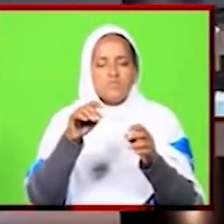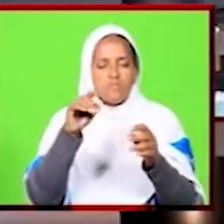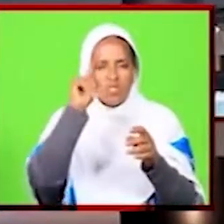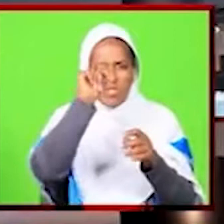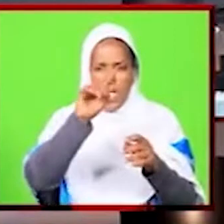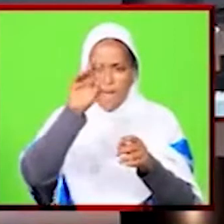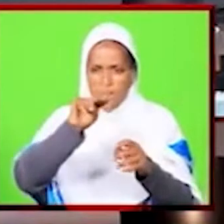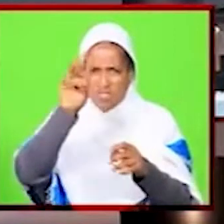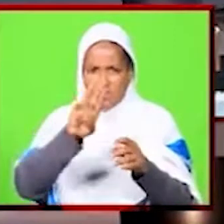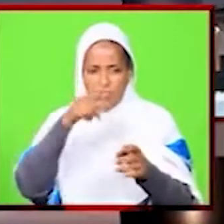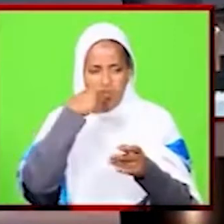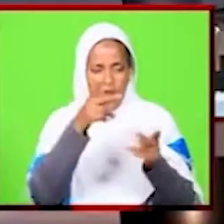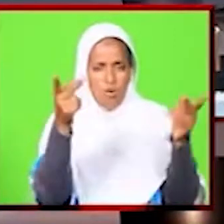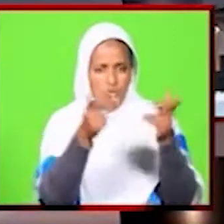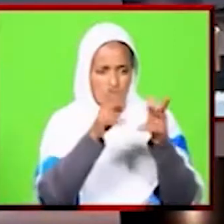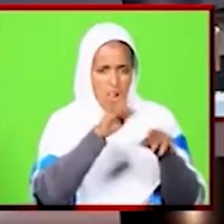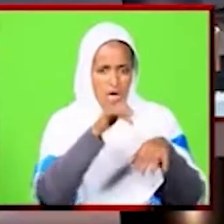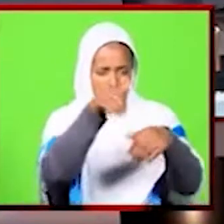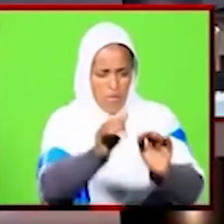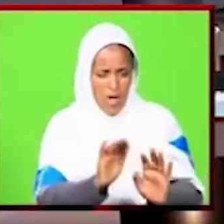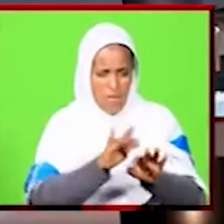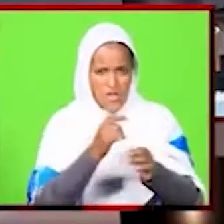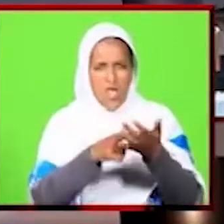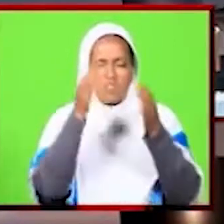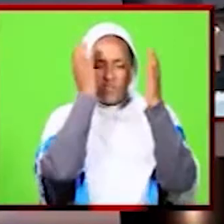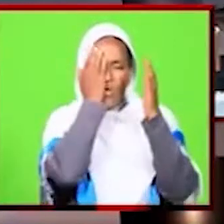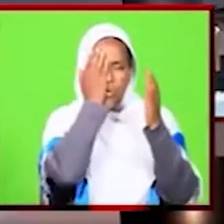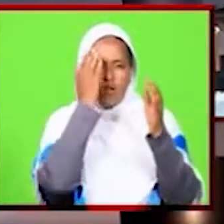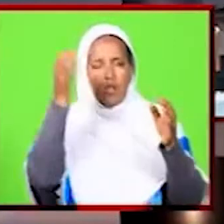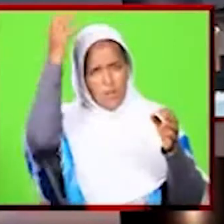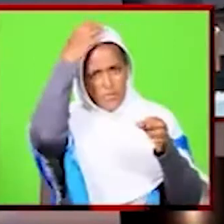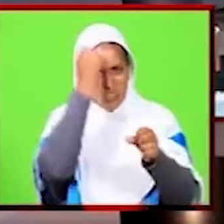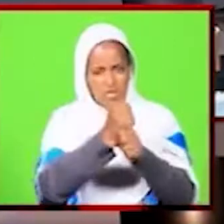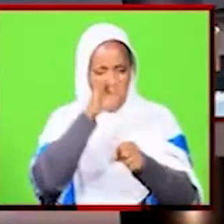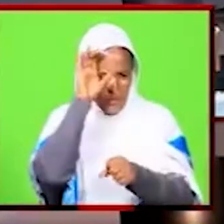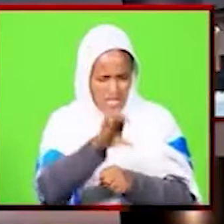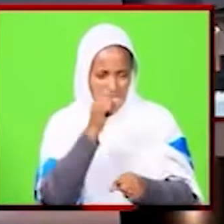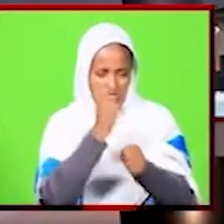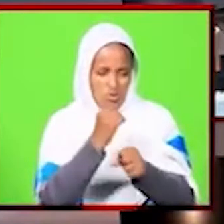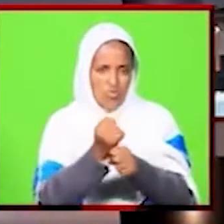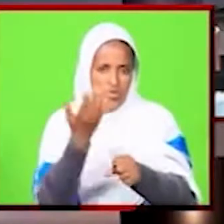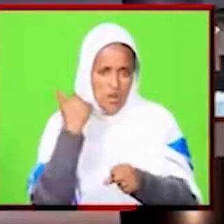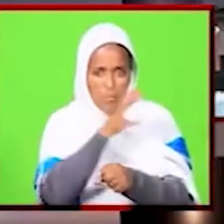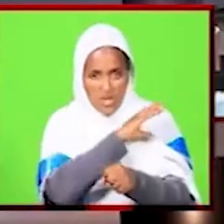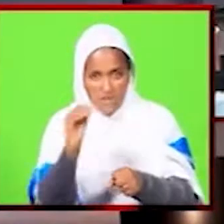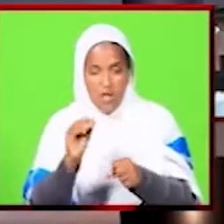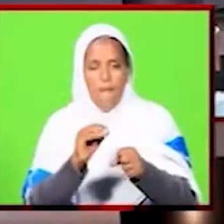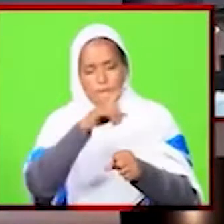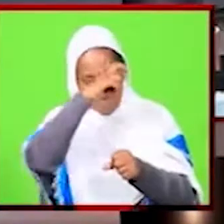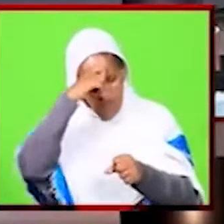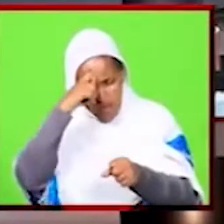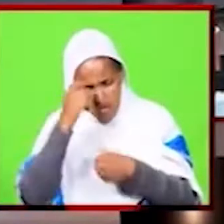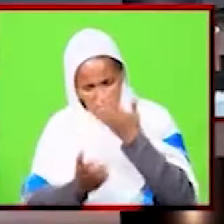ቴብስ በተባለ ግብፅ ውስጥ ባለ ቴብስ በተባለ ቦታ በዛ በቴብስ በተገኘ መቃብር ላይ እስራኤላውያን ለመንግስት ስራ በግድ